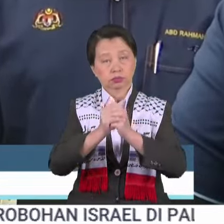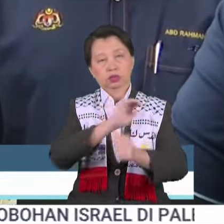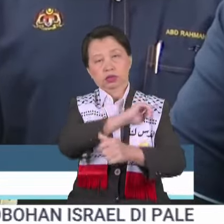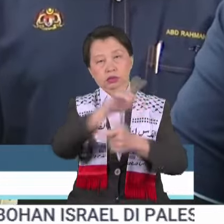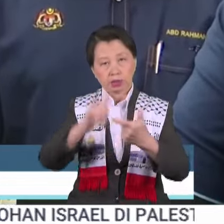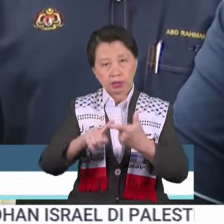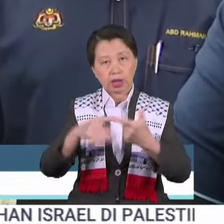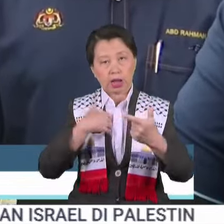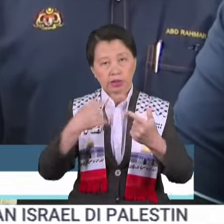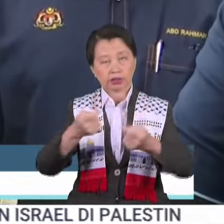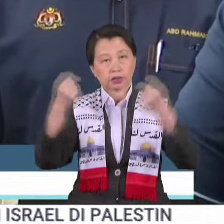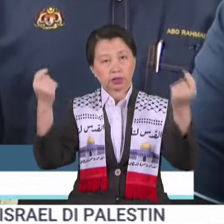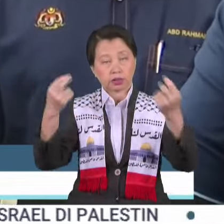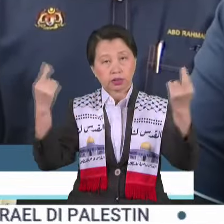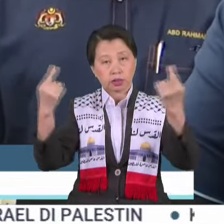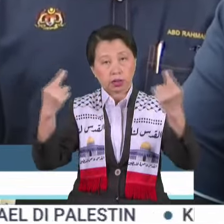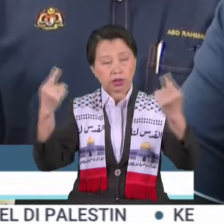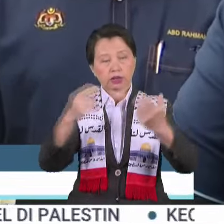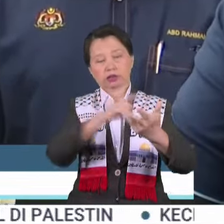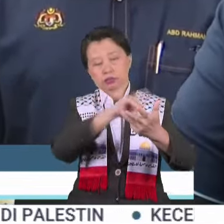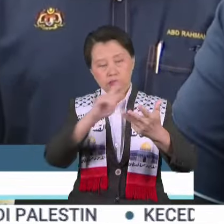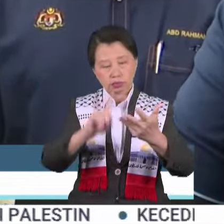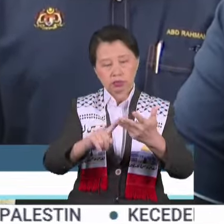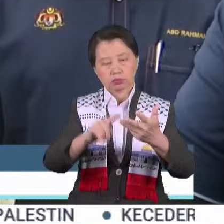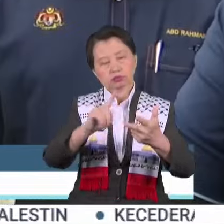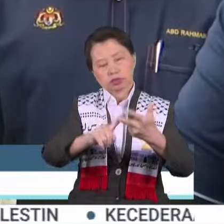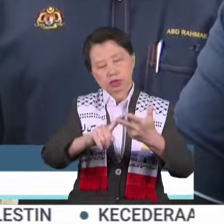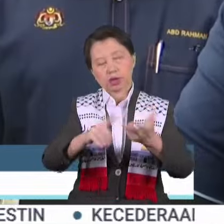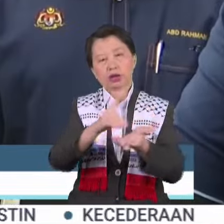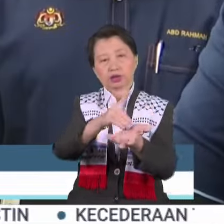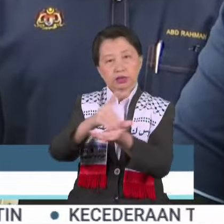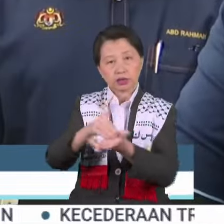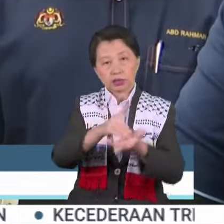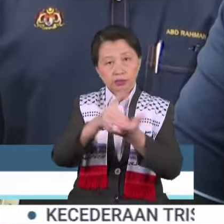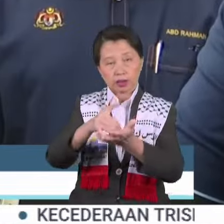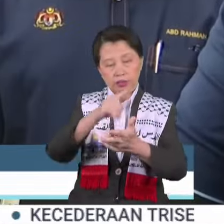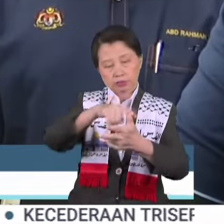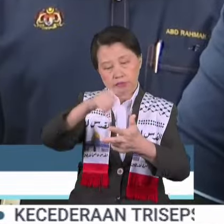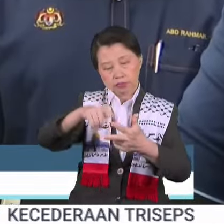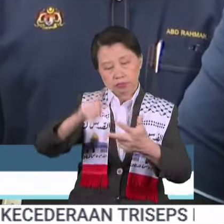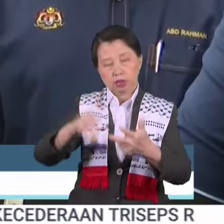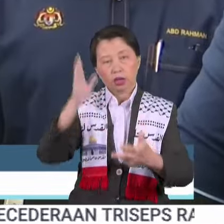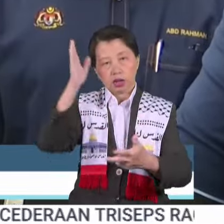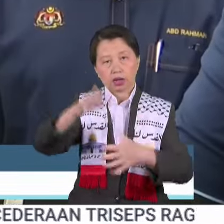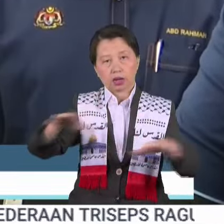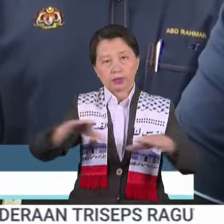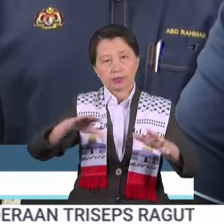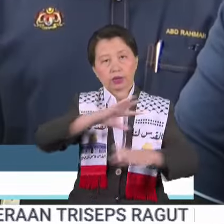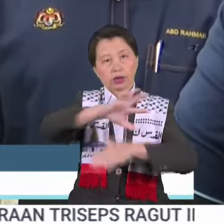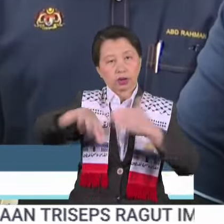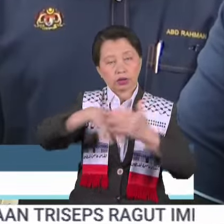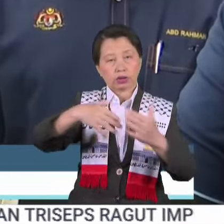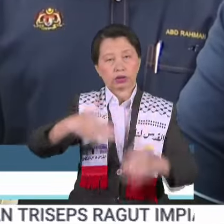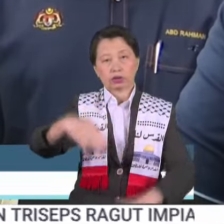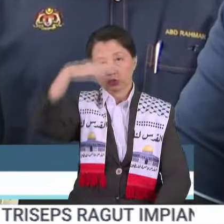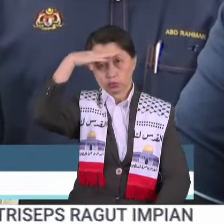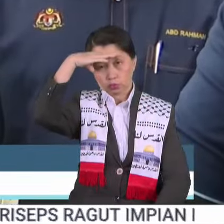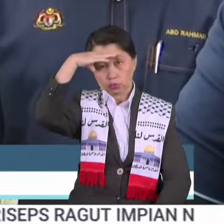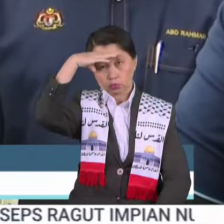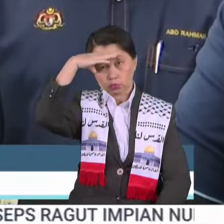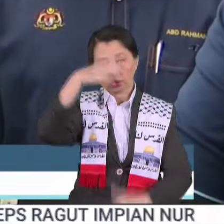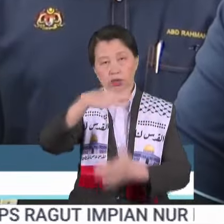ni ada Raya, lepas tu ada di Bavali dan sebagainya. Jadi kita akan buat di seluruh negeri Johor. Dan dari segi